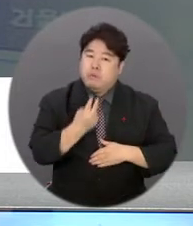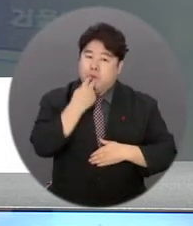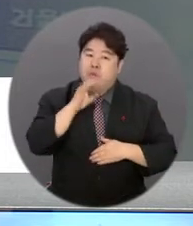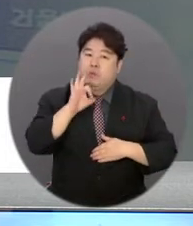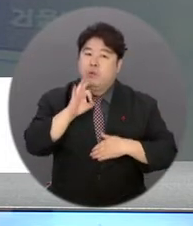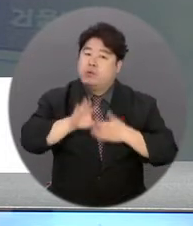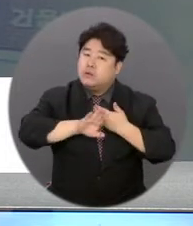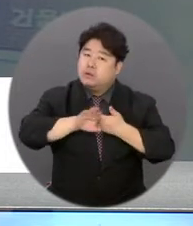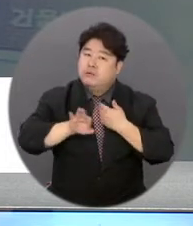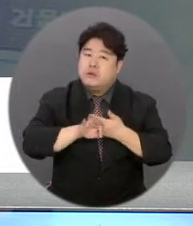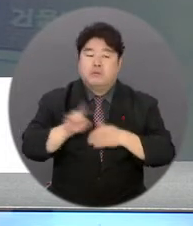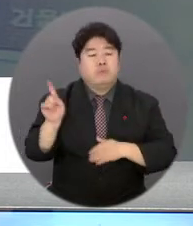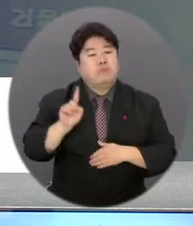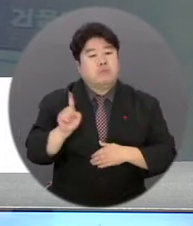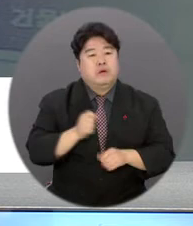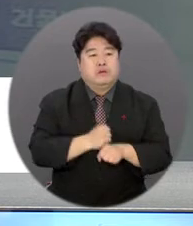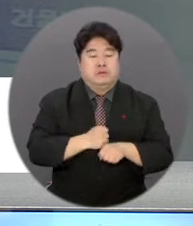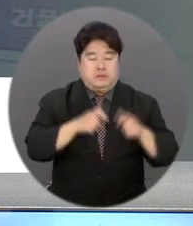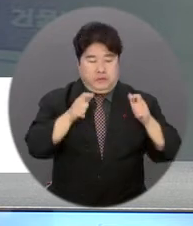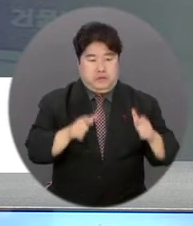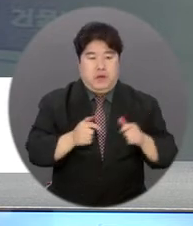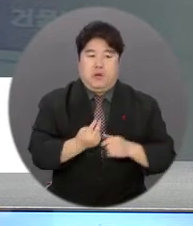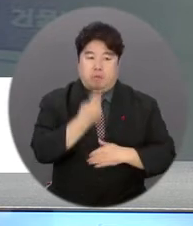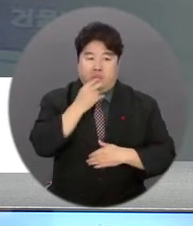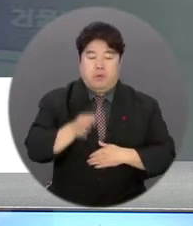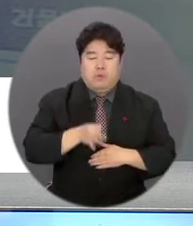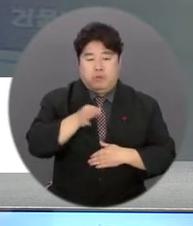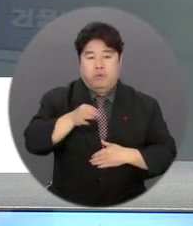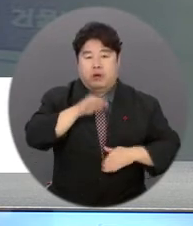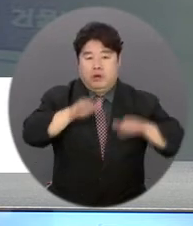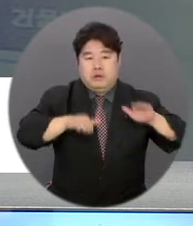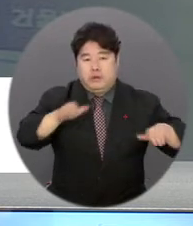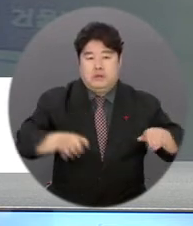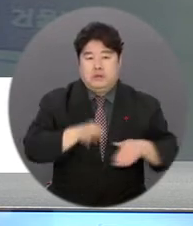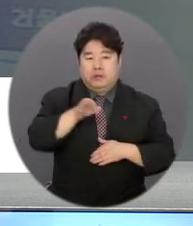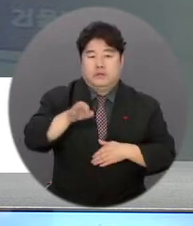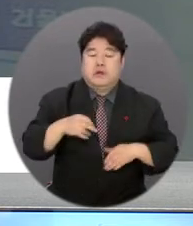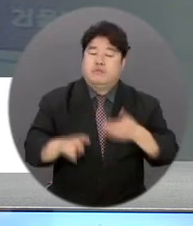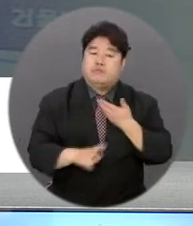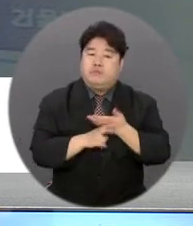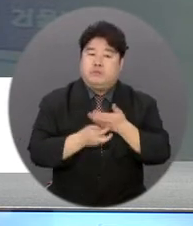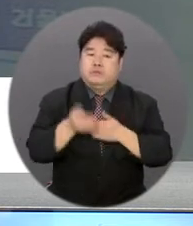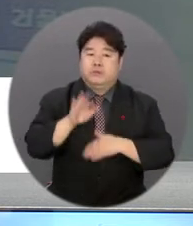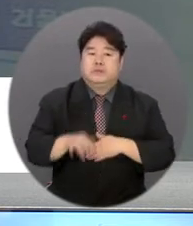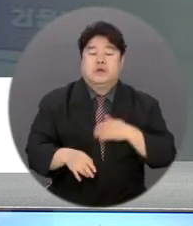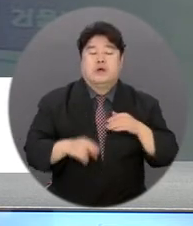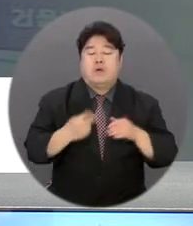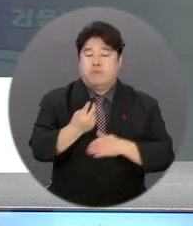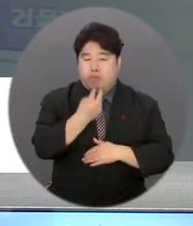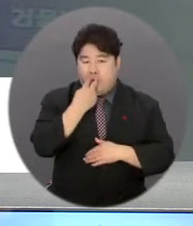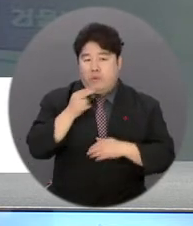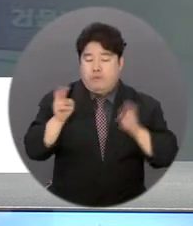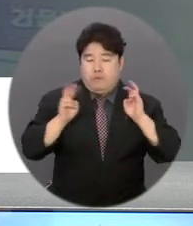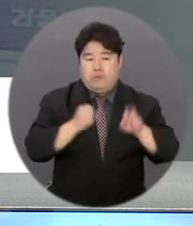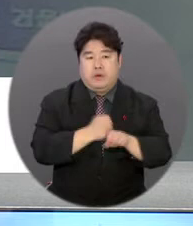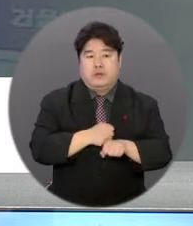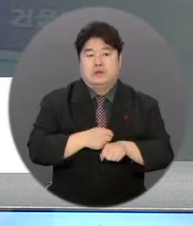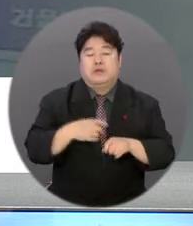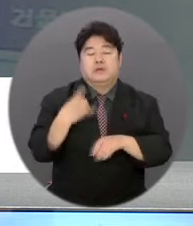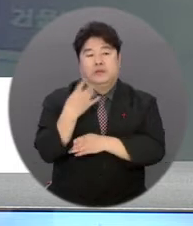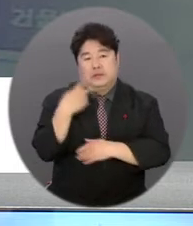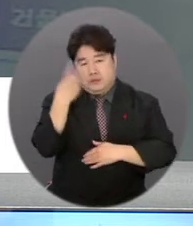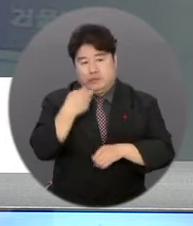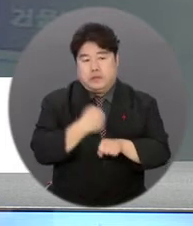어떨까요 지역별 보험료 차등 지급 은 불법인데 도 보험업계 가 가입시 자체 심사를 통해 특정